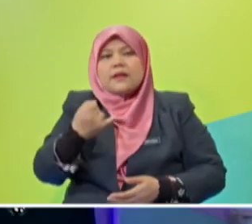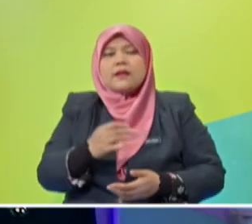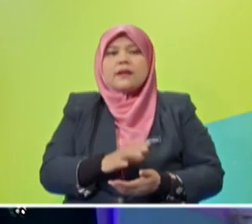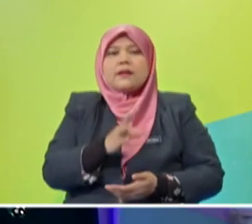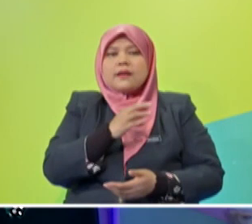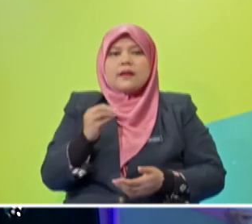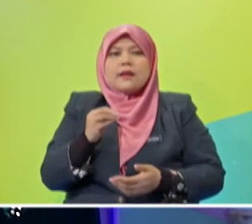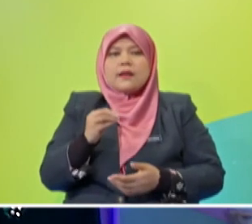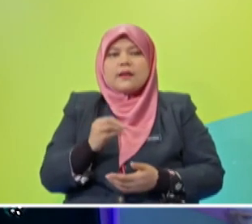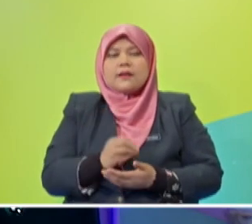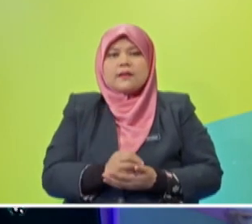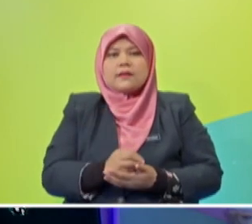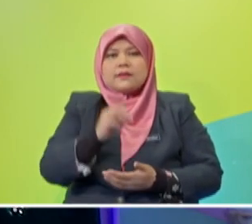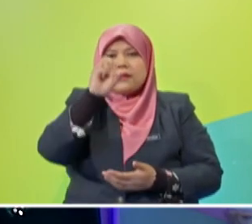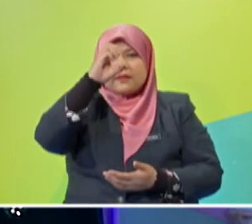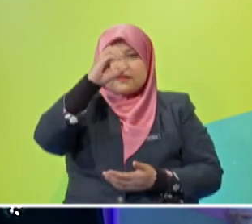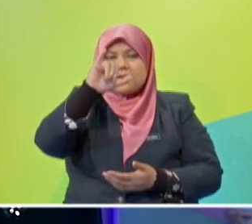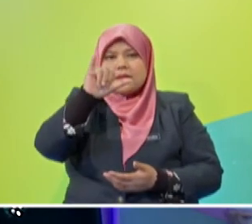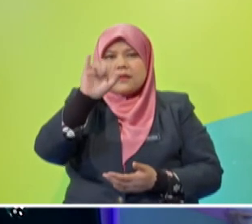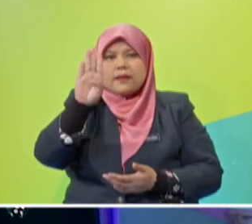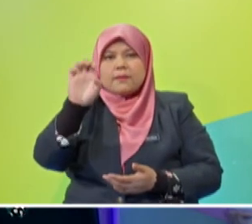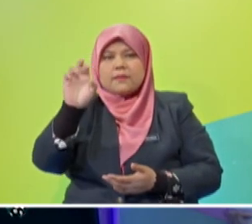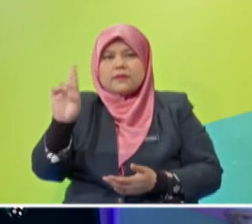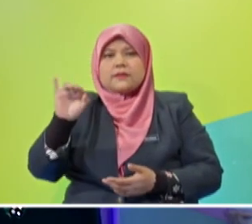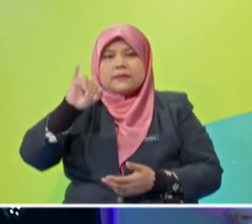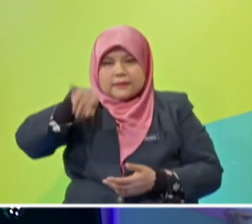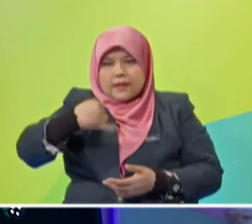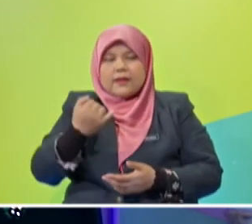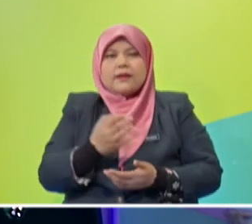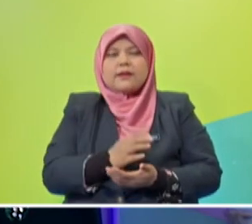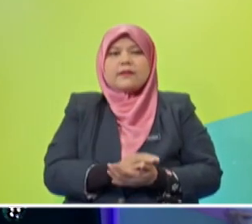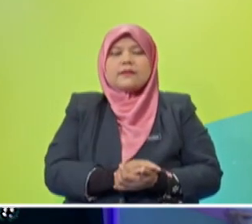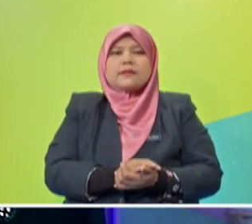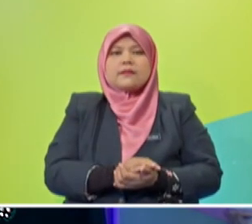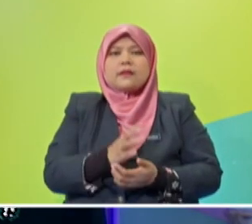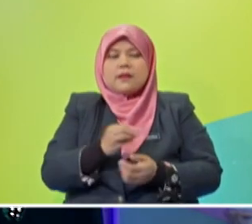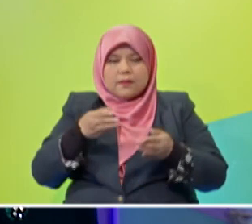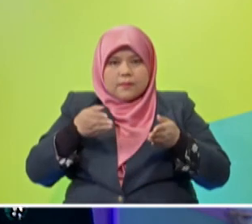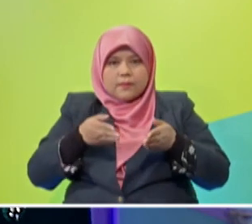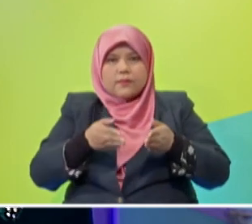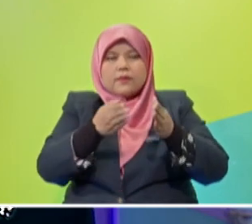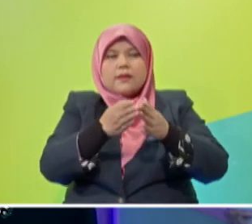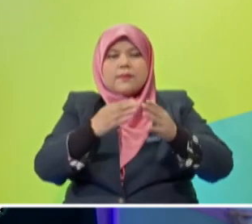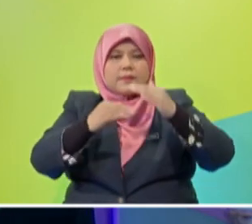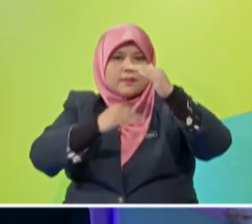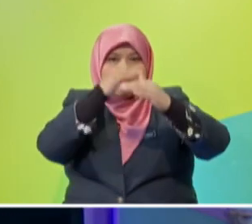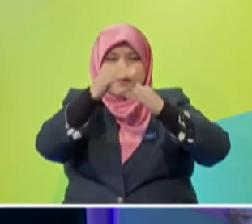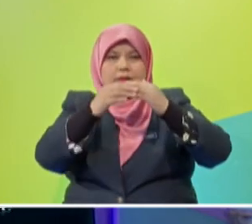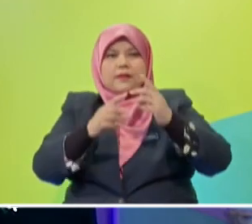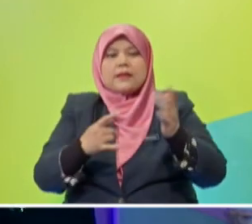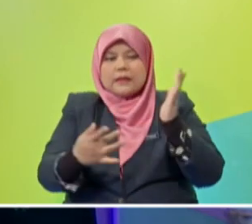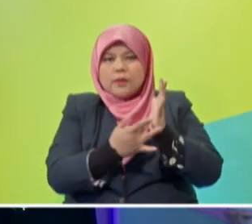merupakan bandar pentadbiran yang baharulah. Di mana dekat kawasan tu memang telah mencapai kemajuan dari segi teknologi dan